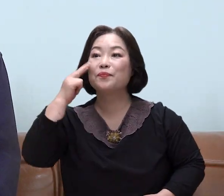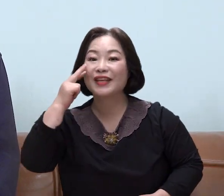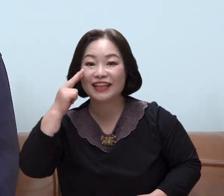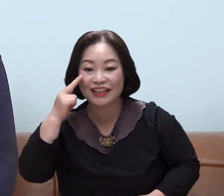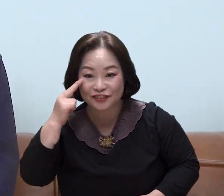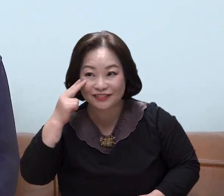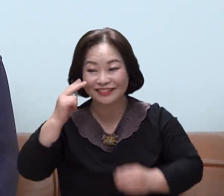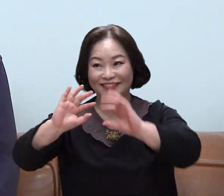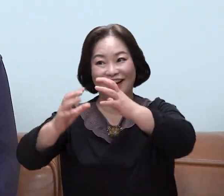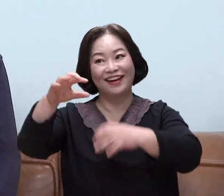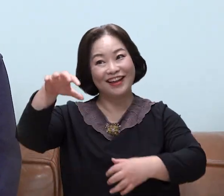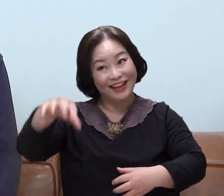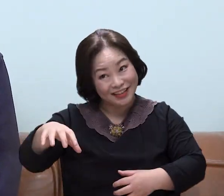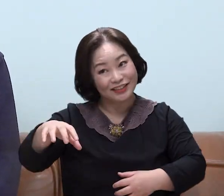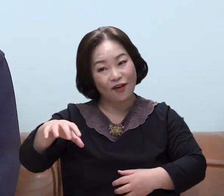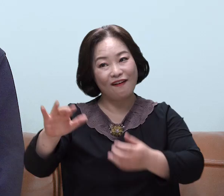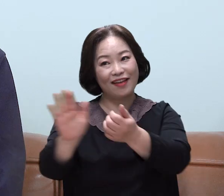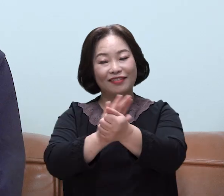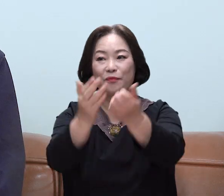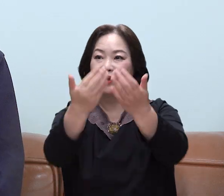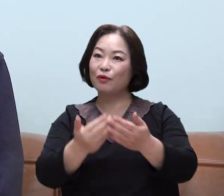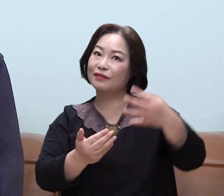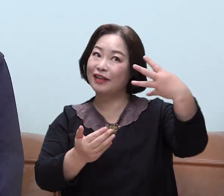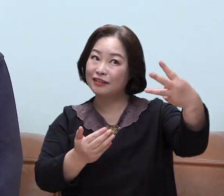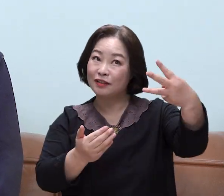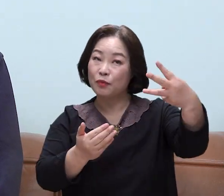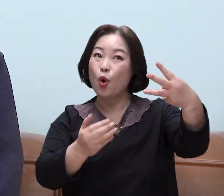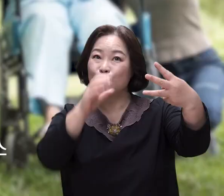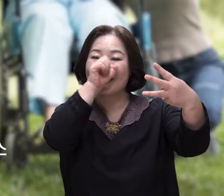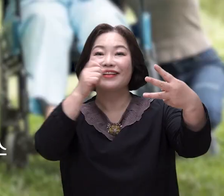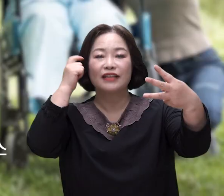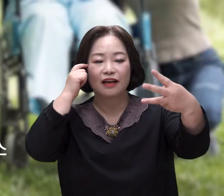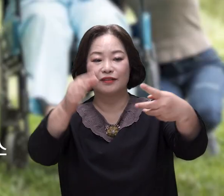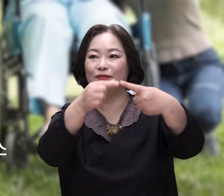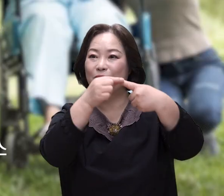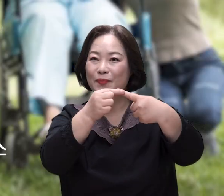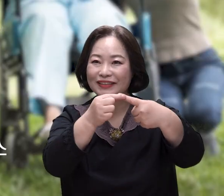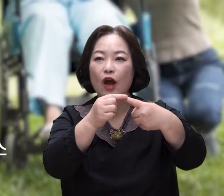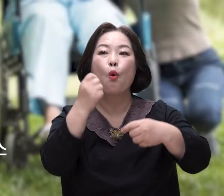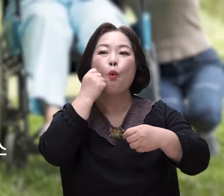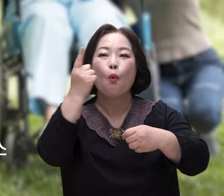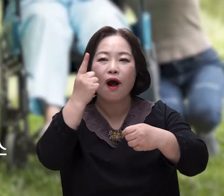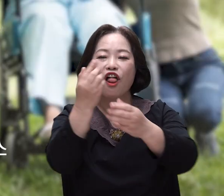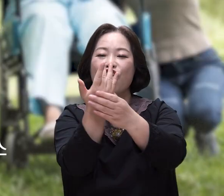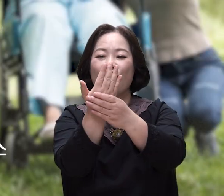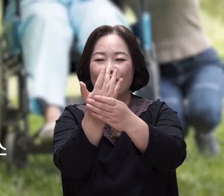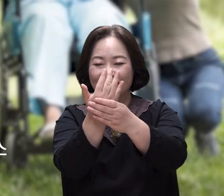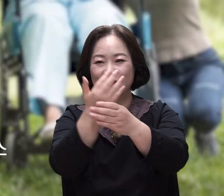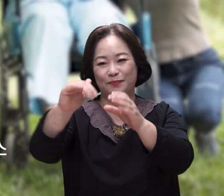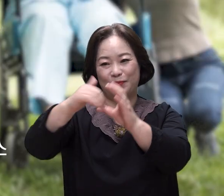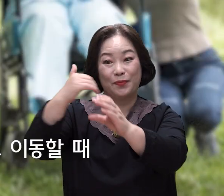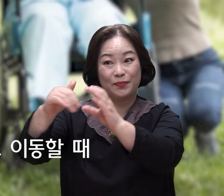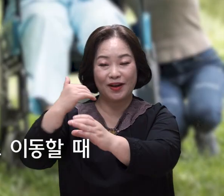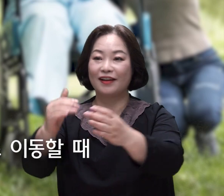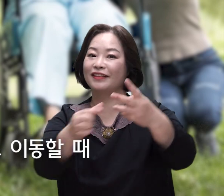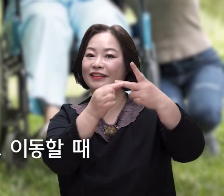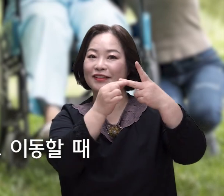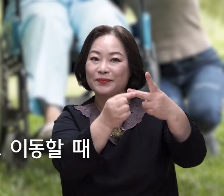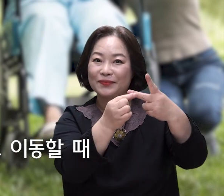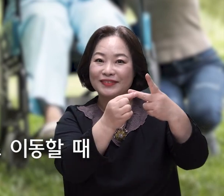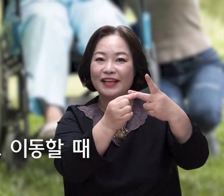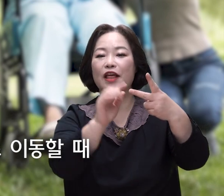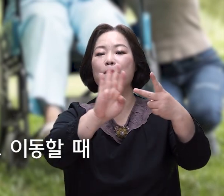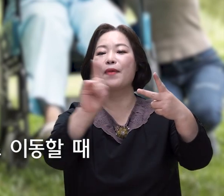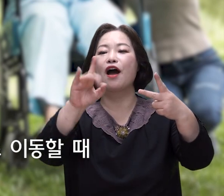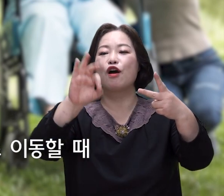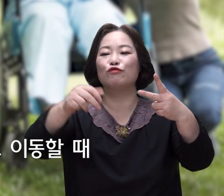미국에서도 요거 3가지 정도면 살 수 있겠다라고 해서 정리한 게, 하나는 다달이 받는 현금 지원 서비스, 그리고 두